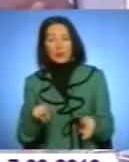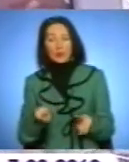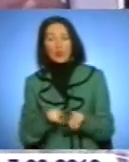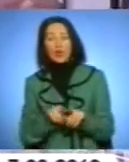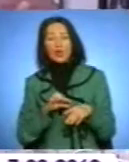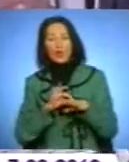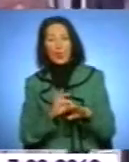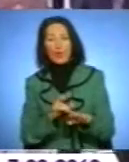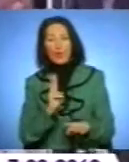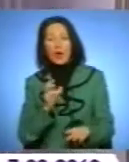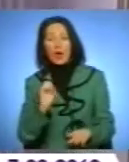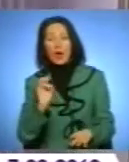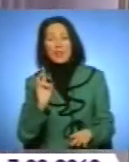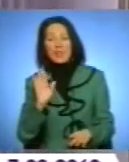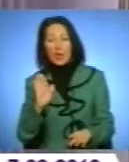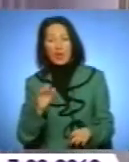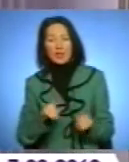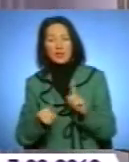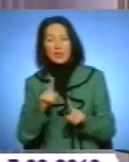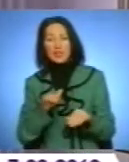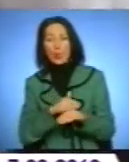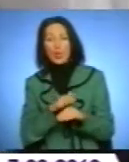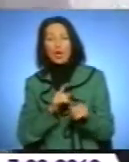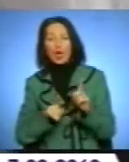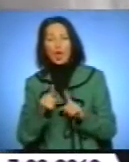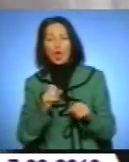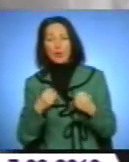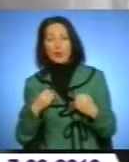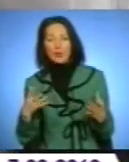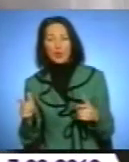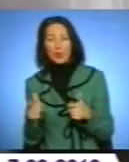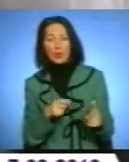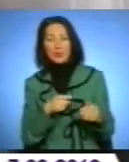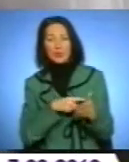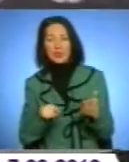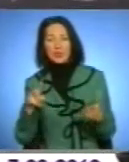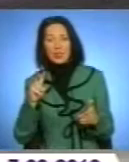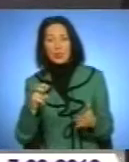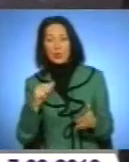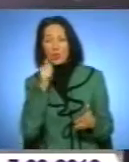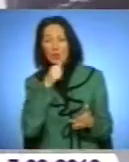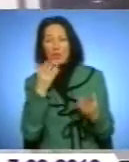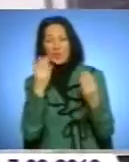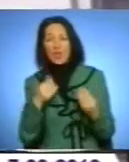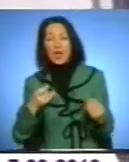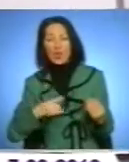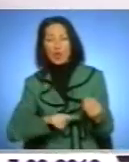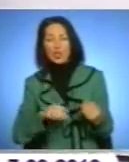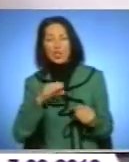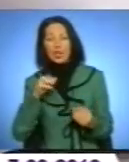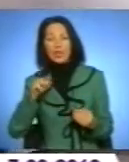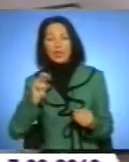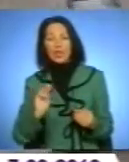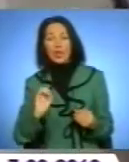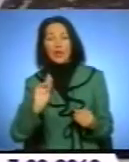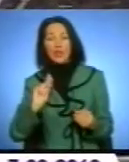Каневі засідання громадської гуманітарної ради, присвячене підготовці відзначення 200-річчя від дня народження Тараса Шевченка. Президент наголосив, що це має